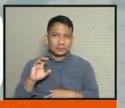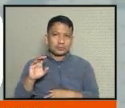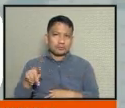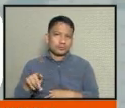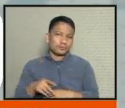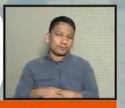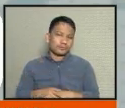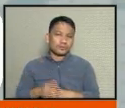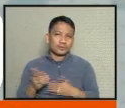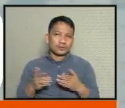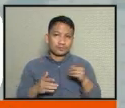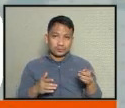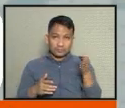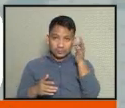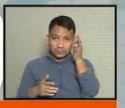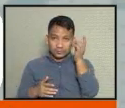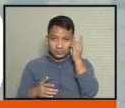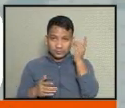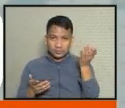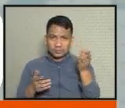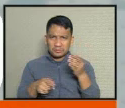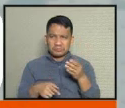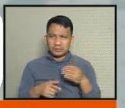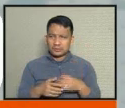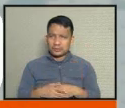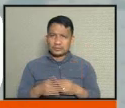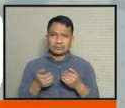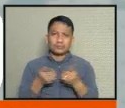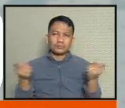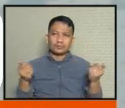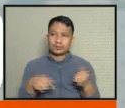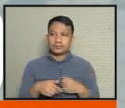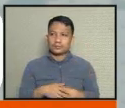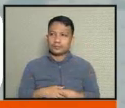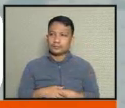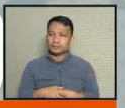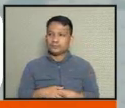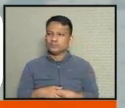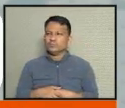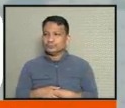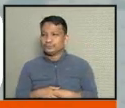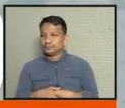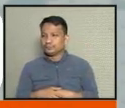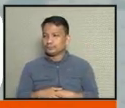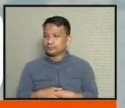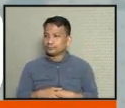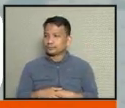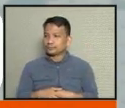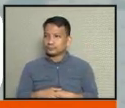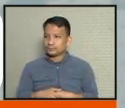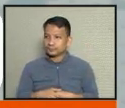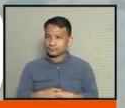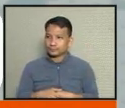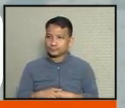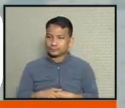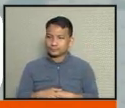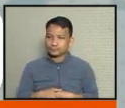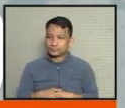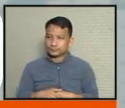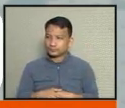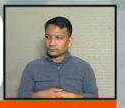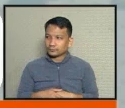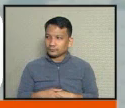Cellphone. Ito bang si Francisco may asawa na rin? Ano, hiwalay. Hiwalay. Oo, oh, nandiyan okay. Sa ano eh. Ito si Francisco. Hmm.